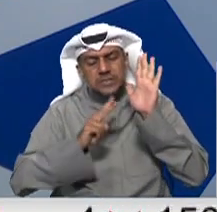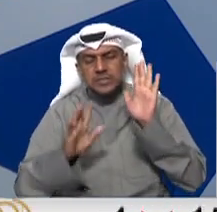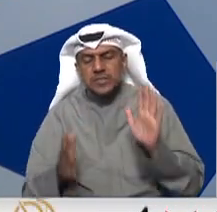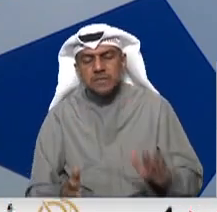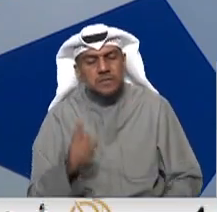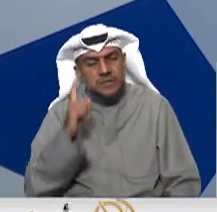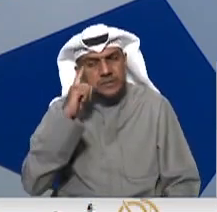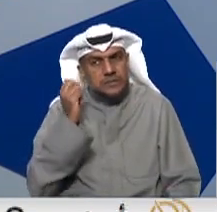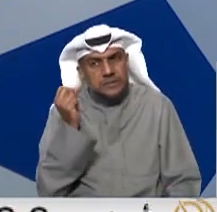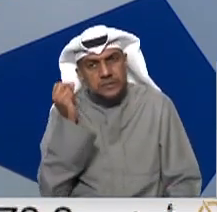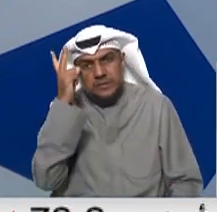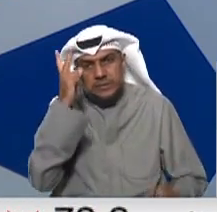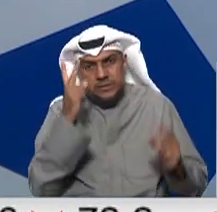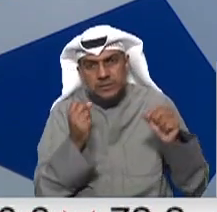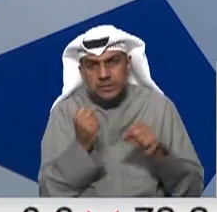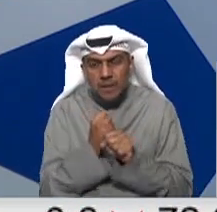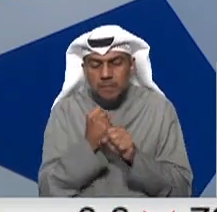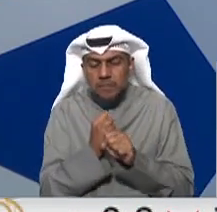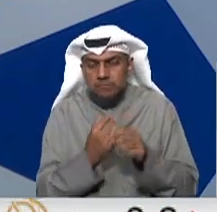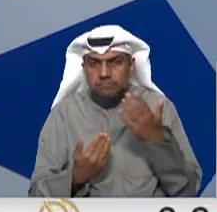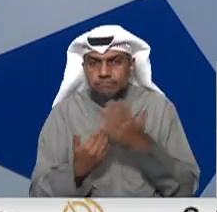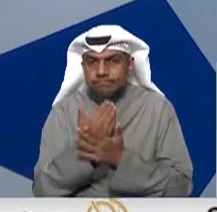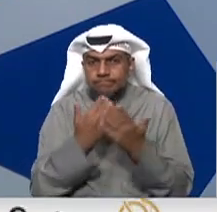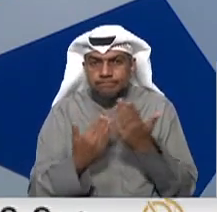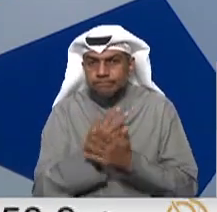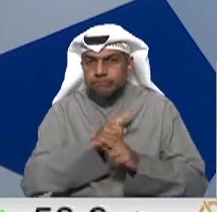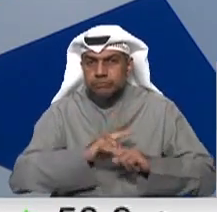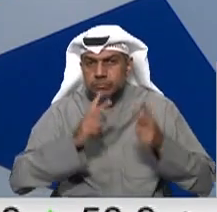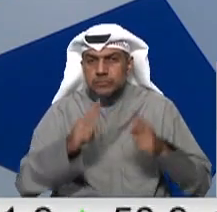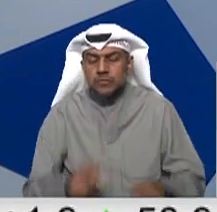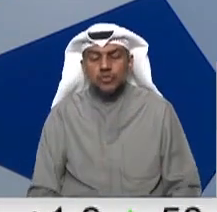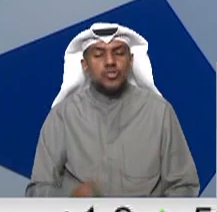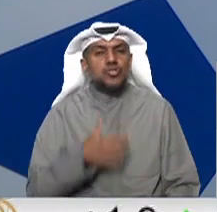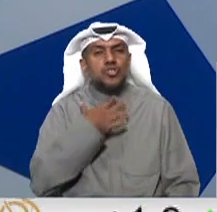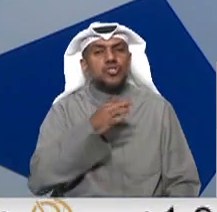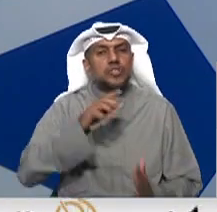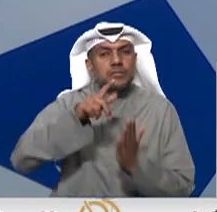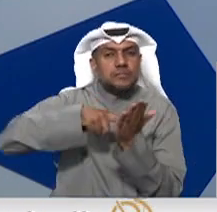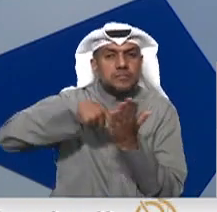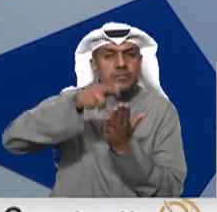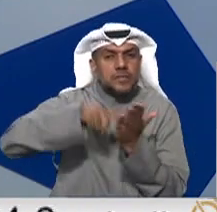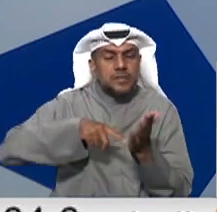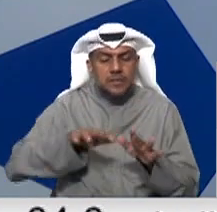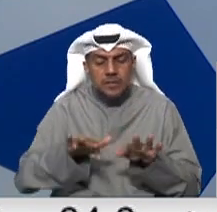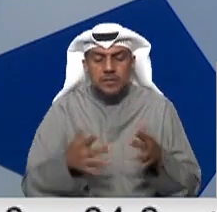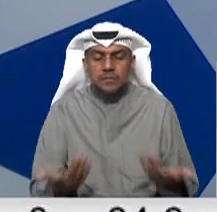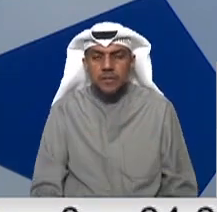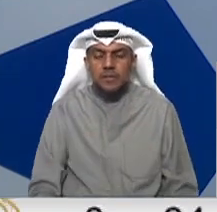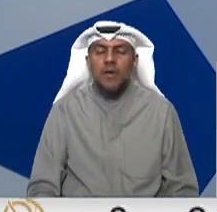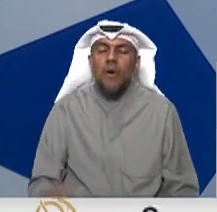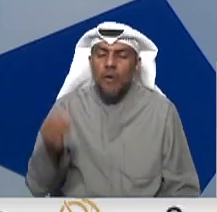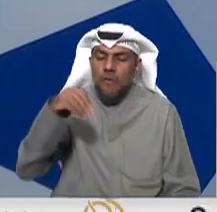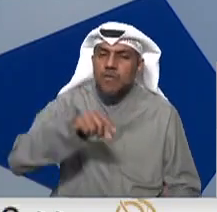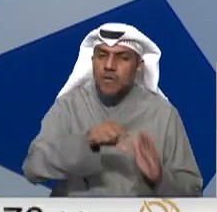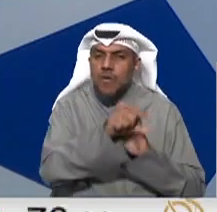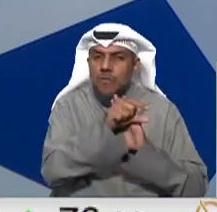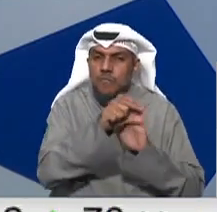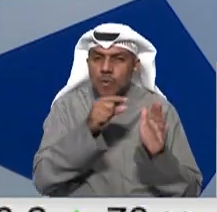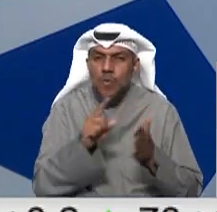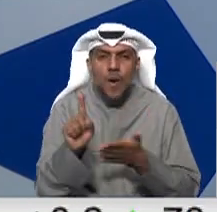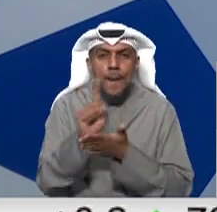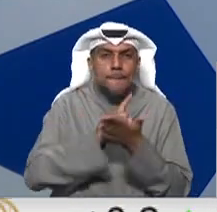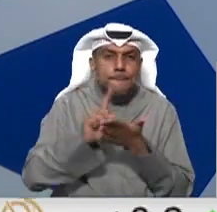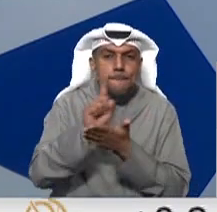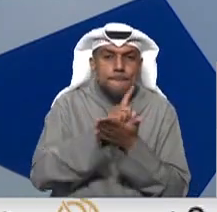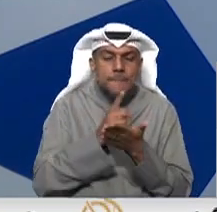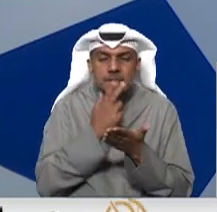التكنولوجيا والتحولات الرقمية، وأيضا عالج موضوع التغير المناخي. التغير المناخي أيضا من الموضوعات المهمة جدا اللي لها تأثير